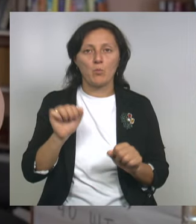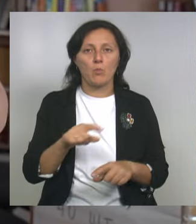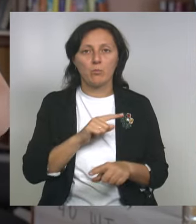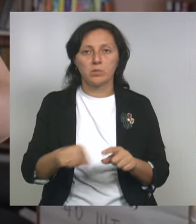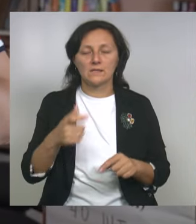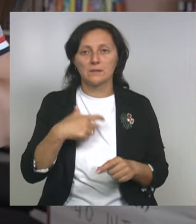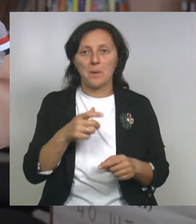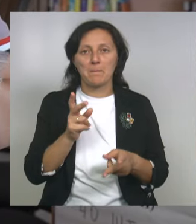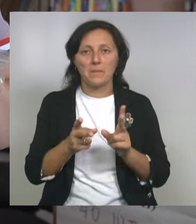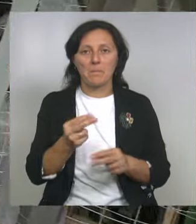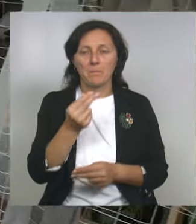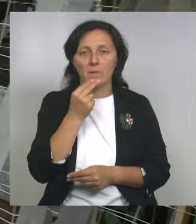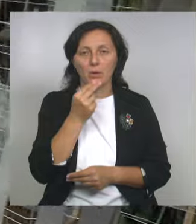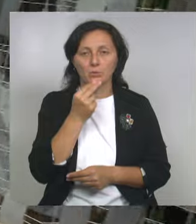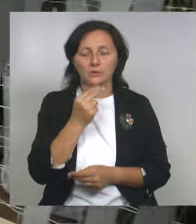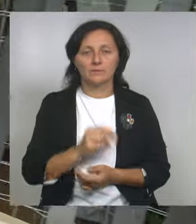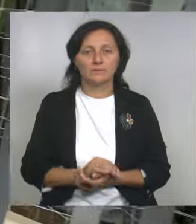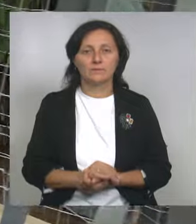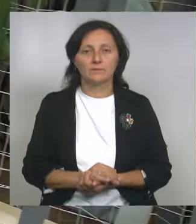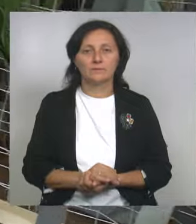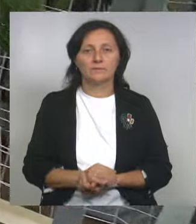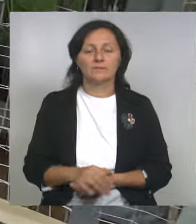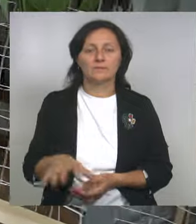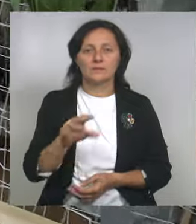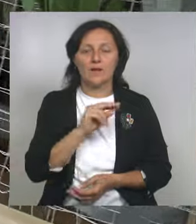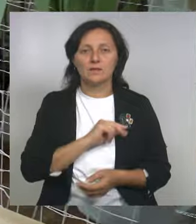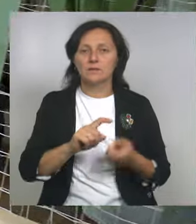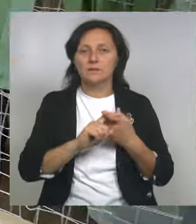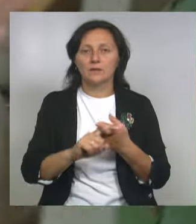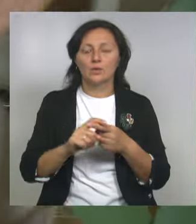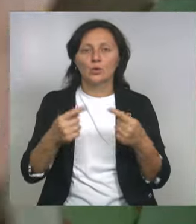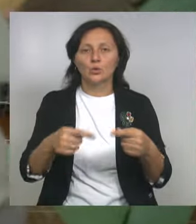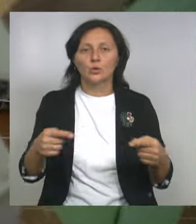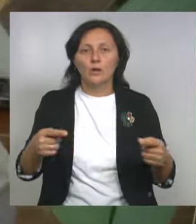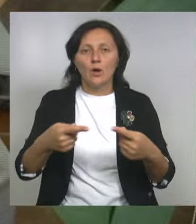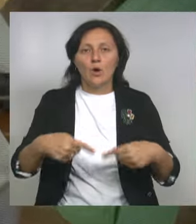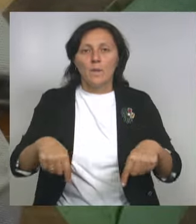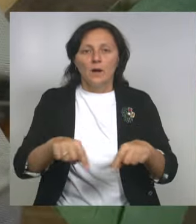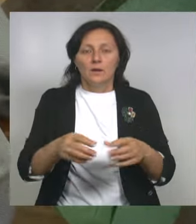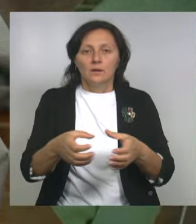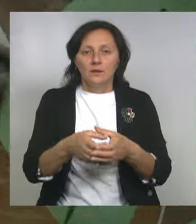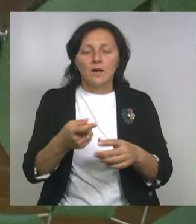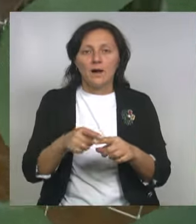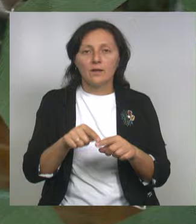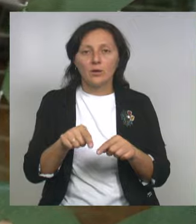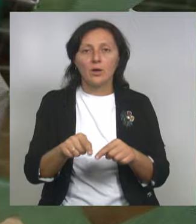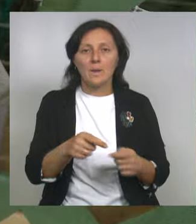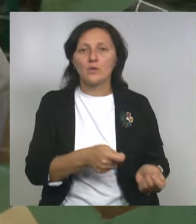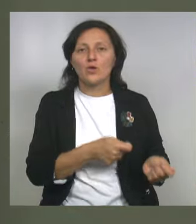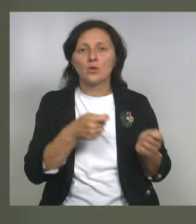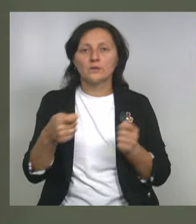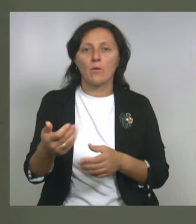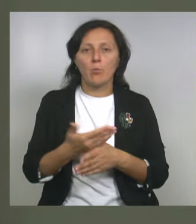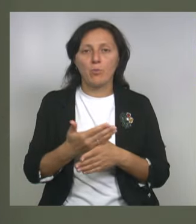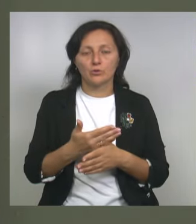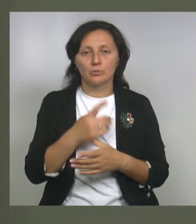себе приготовить, покушать. Конечно, сотрудничают и с другими объединениями-волонтерами, которые в том числе доставляют помощь